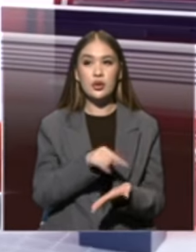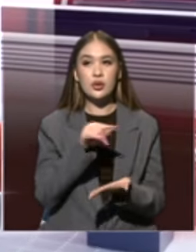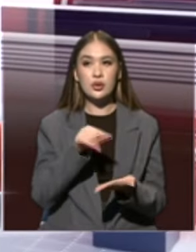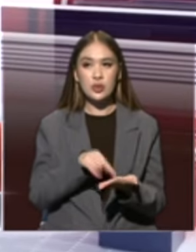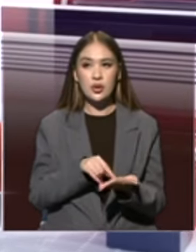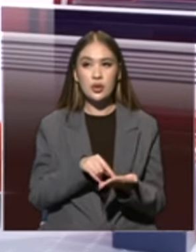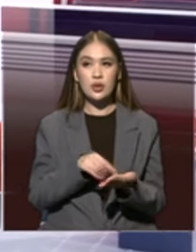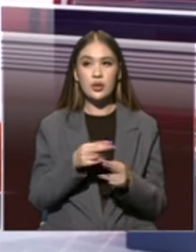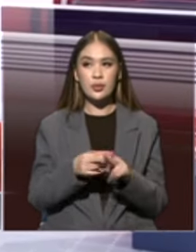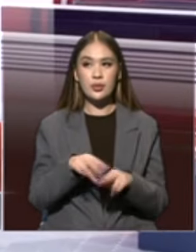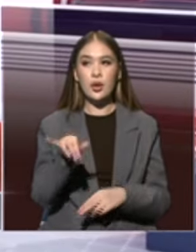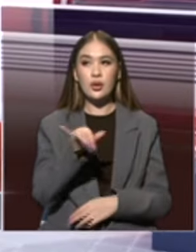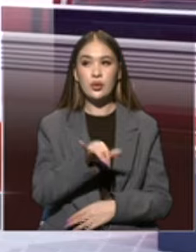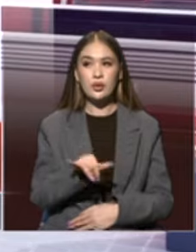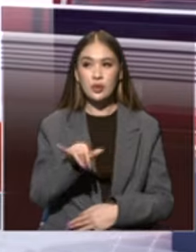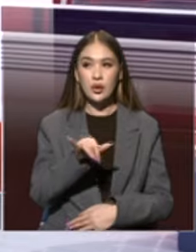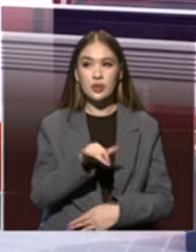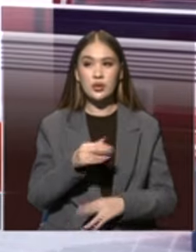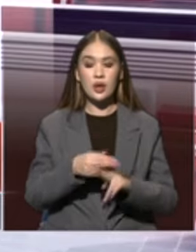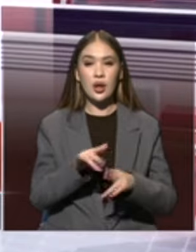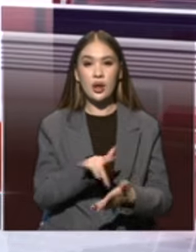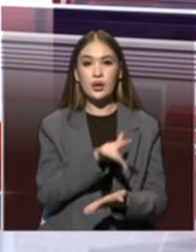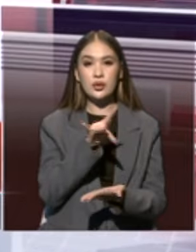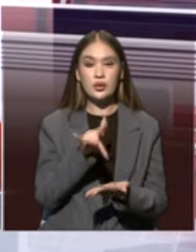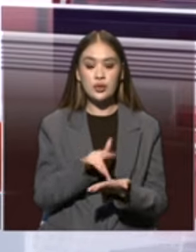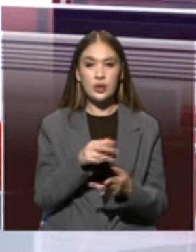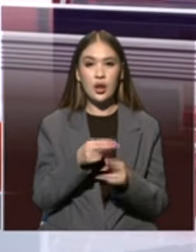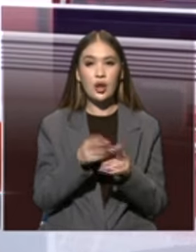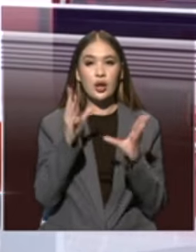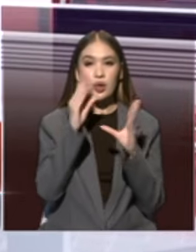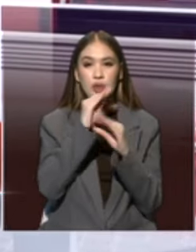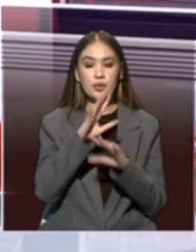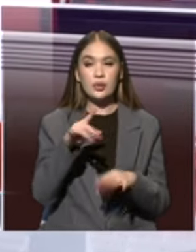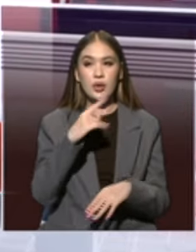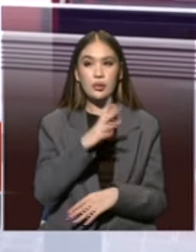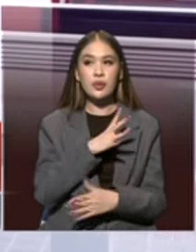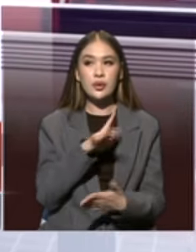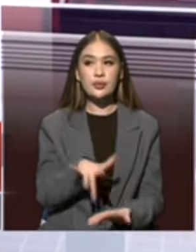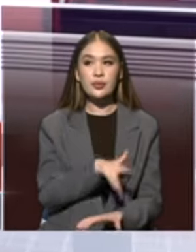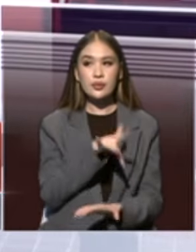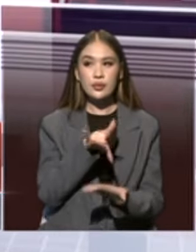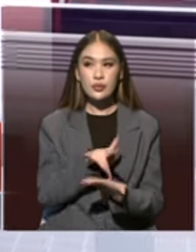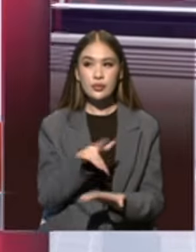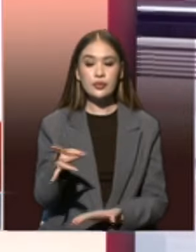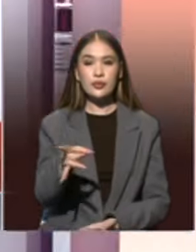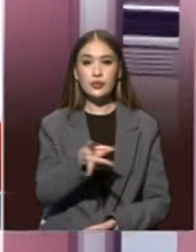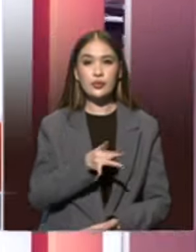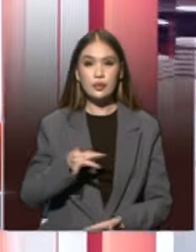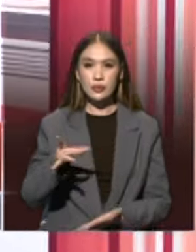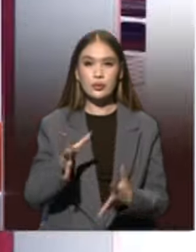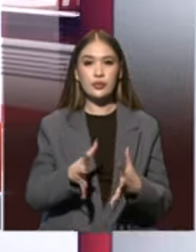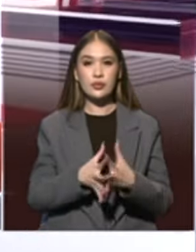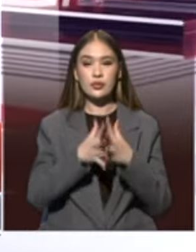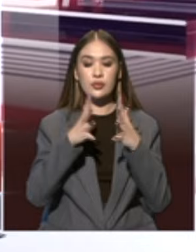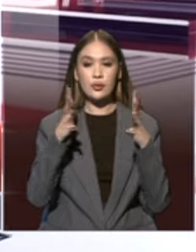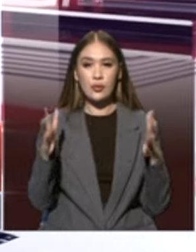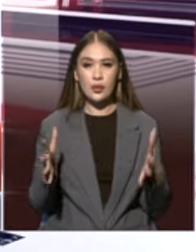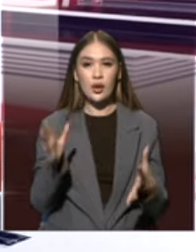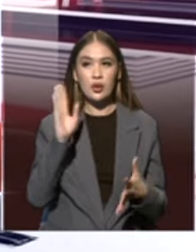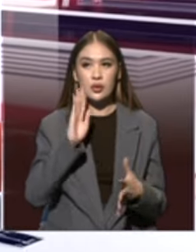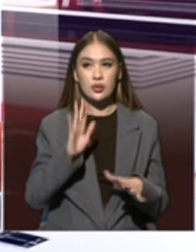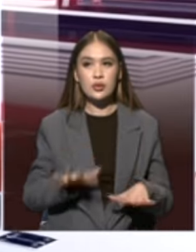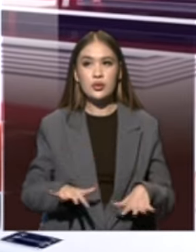осы Орал қаласының үлгермей жатыр деген кезде, бұл жерде қалалық пен республикалық масштабтағы біздің суға